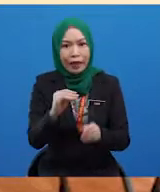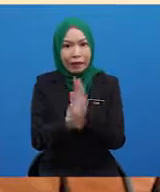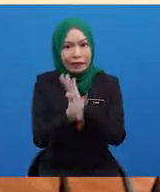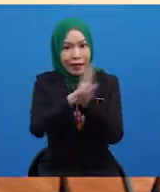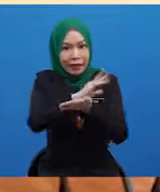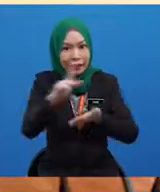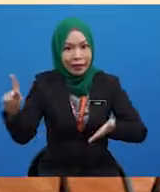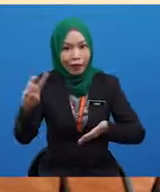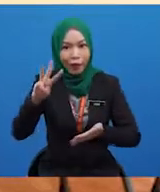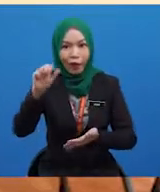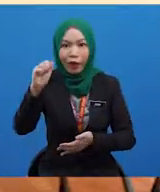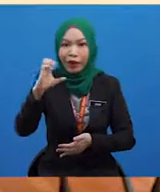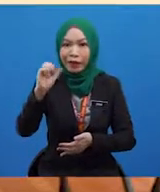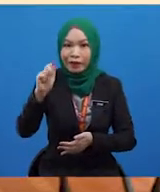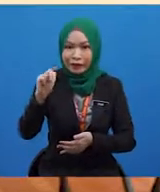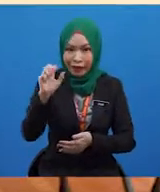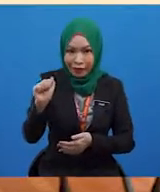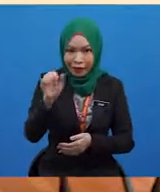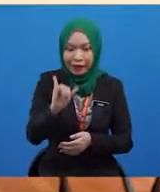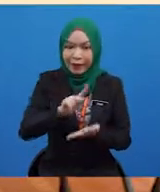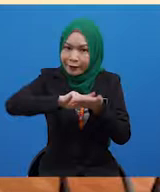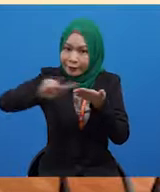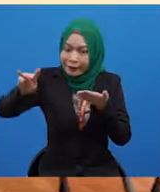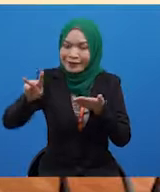sebuah wacana yang utuh dan terjalin kemas.